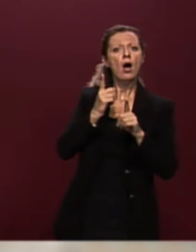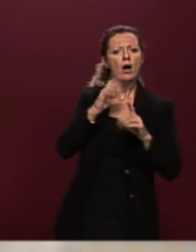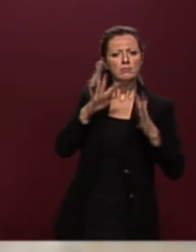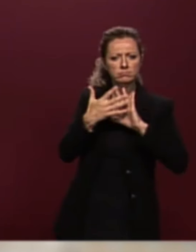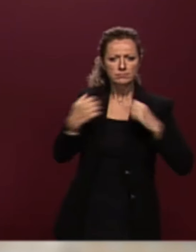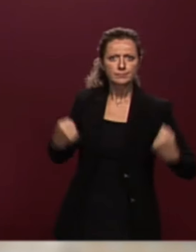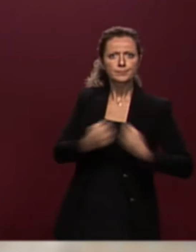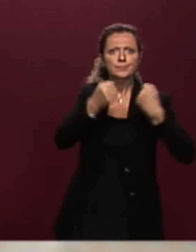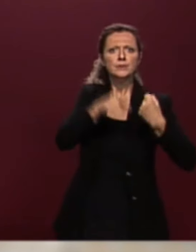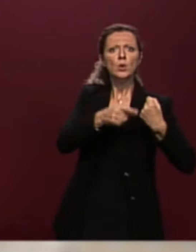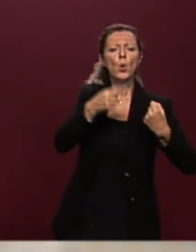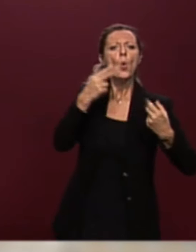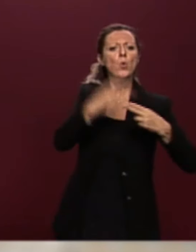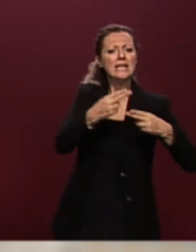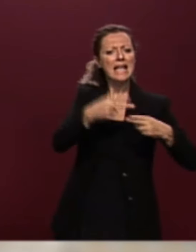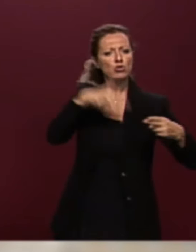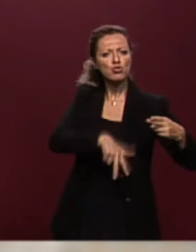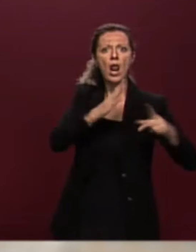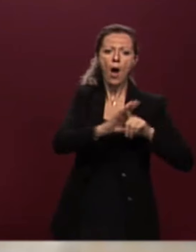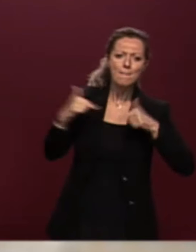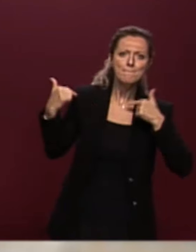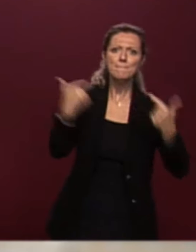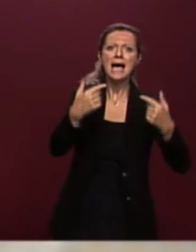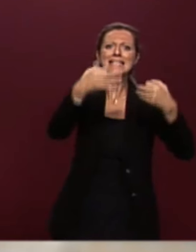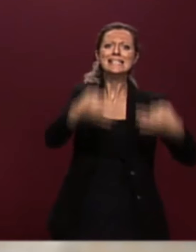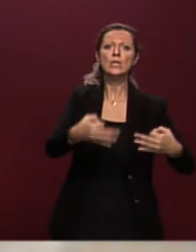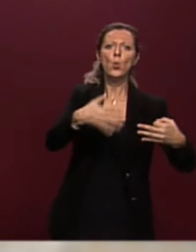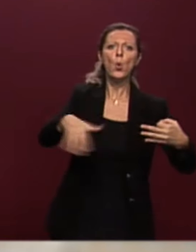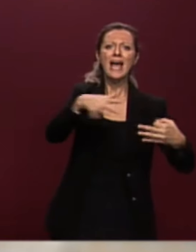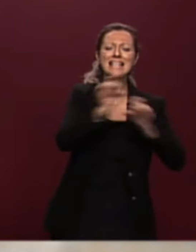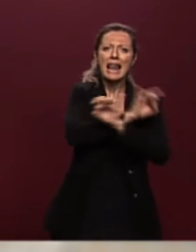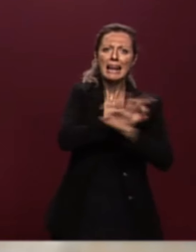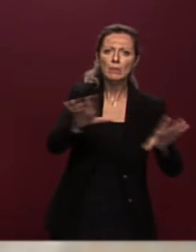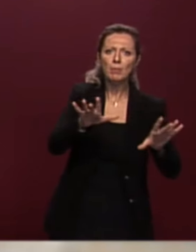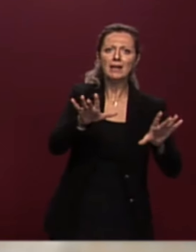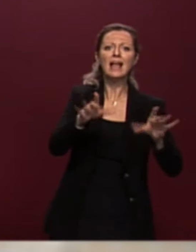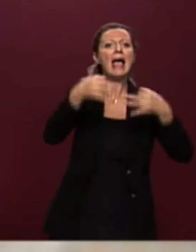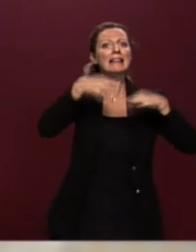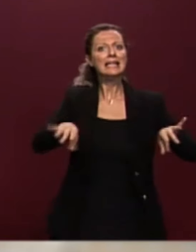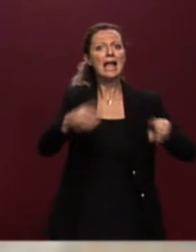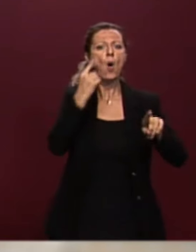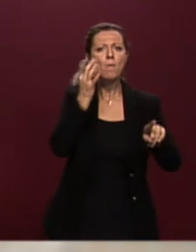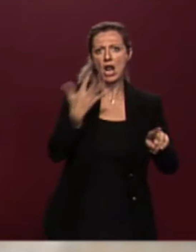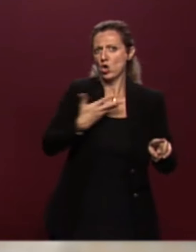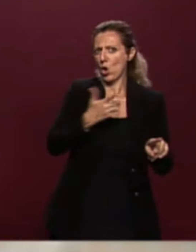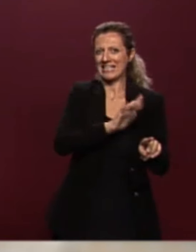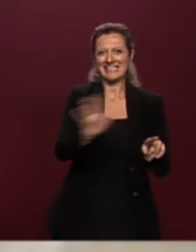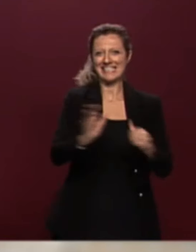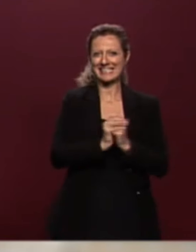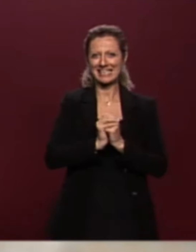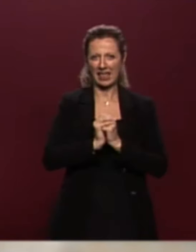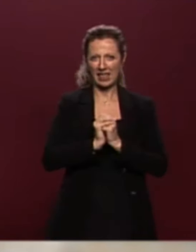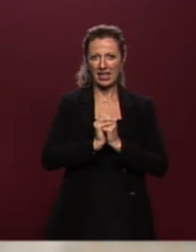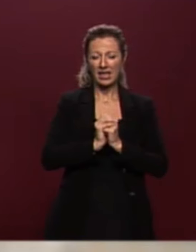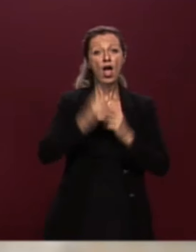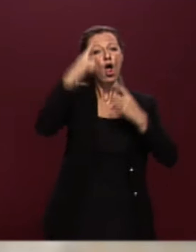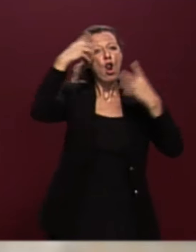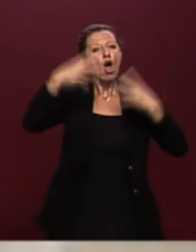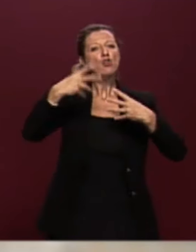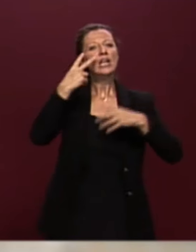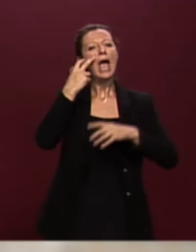con l'utilità sociale o recando danno alla sicurezza, alla libertà e alla dignità umana. Le logiche di